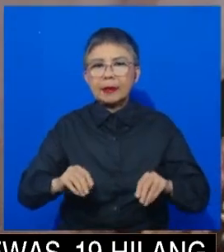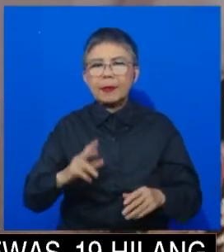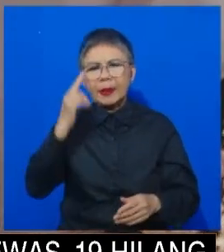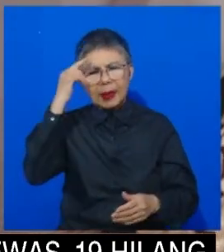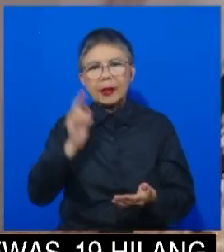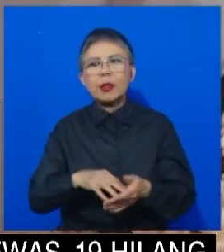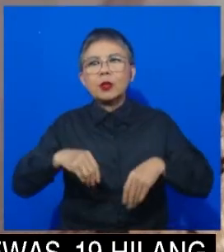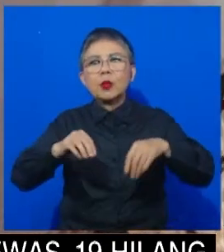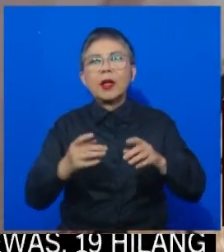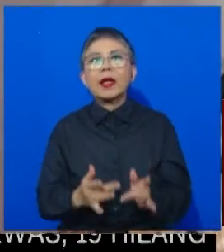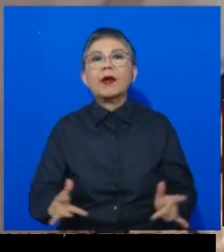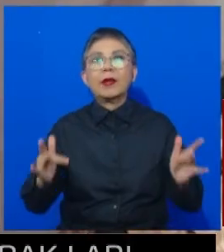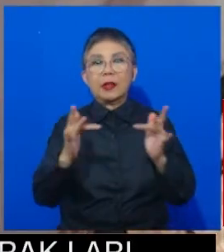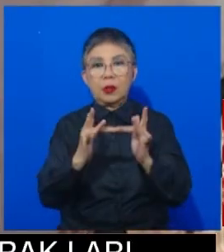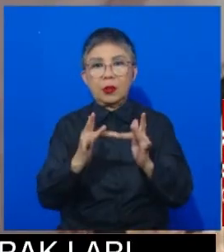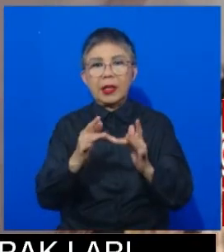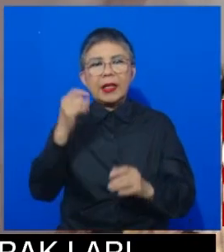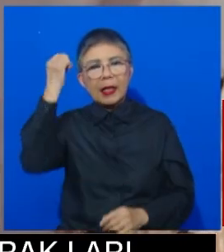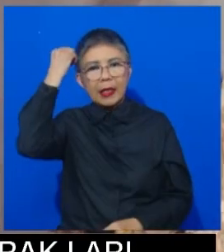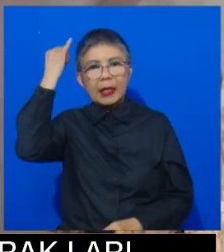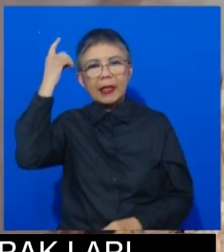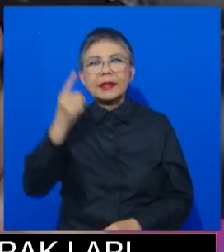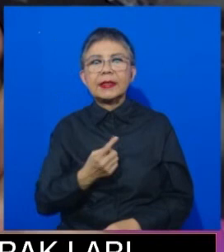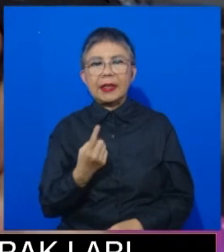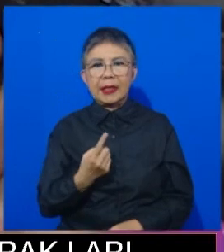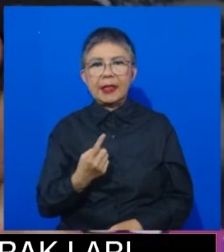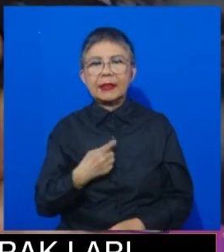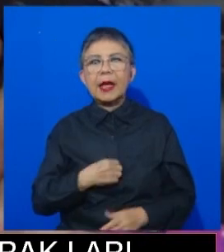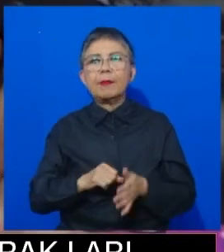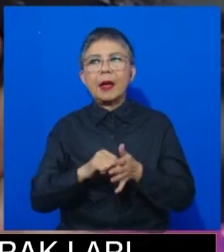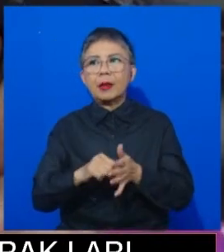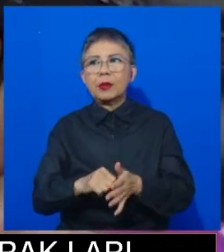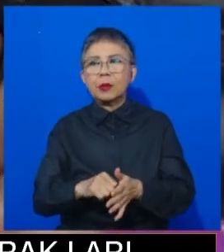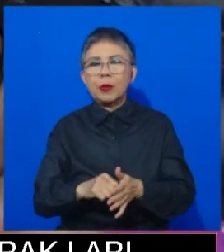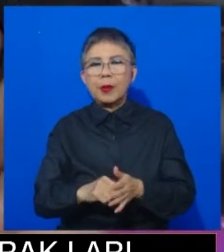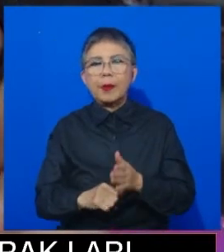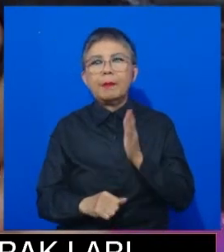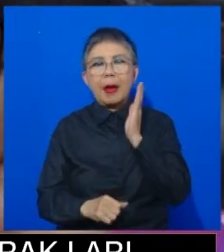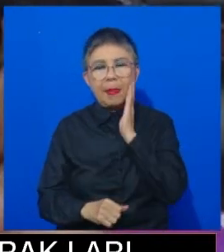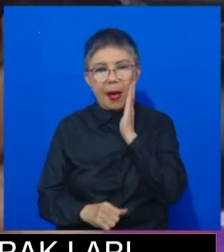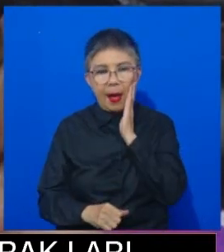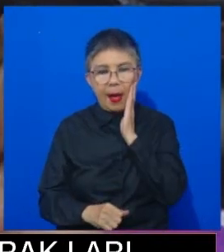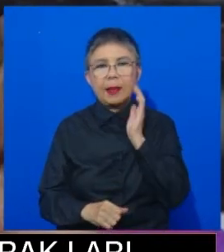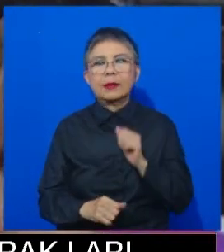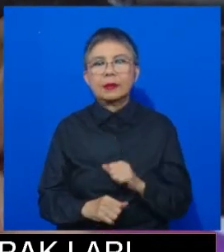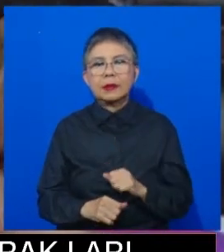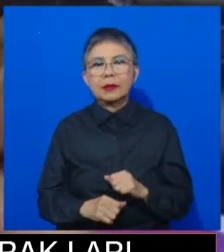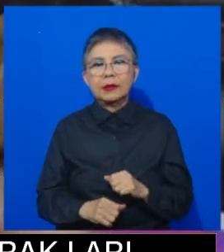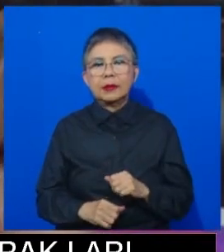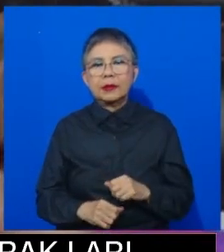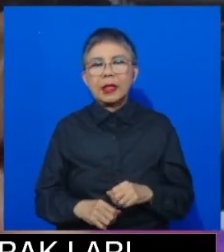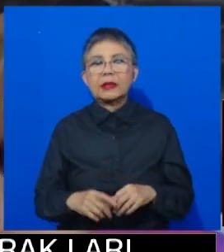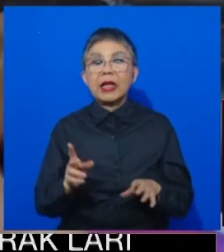online. Inisiatif sendiri, Mas, karena sambil bantu ibu juga, kerjanya lagi